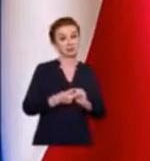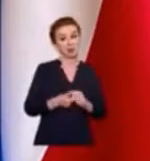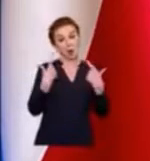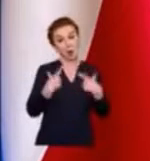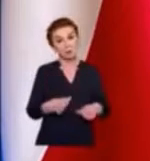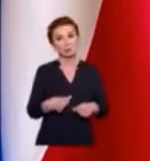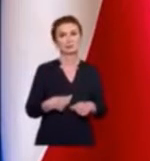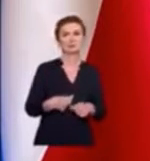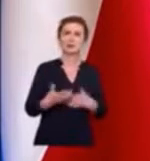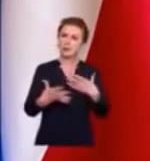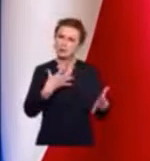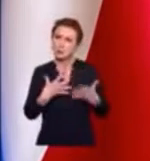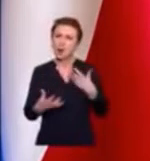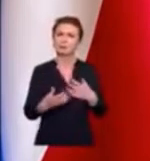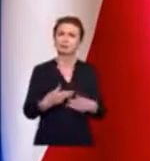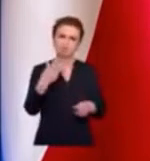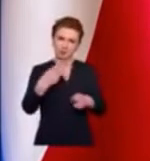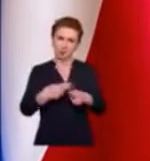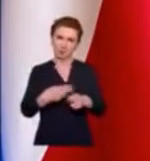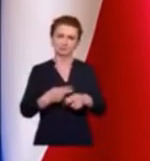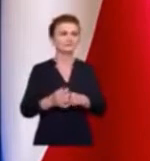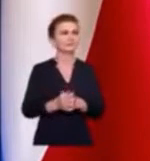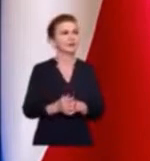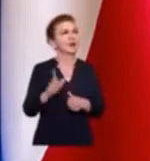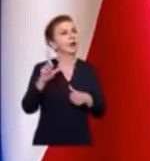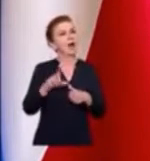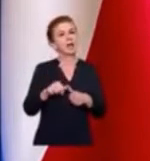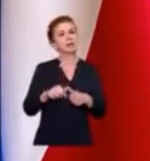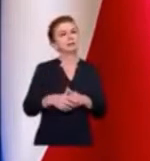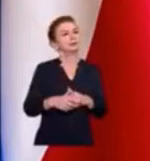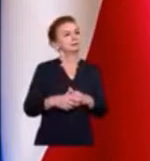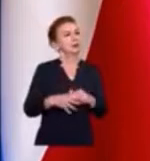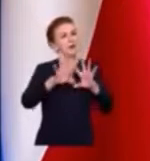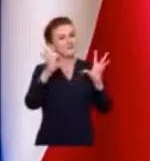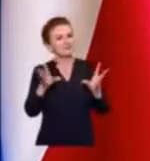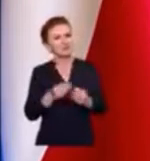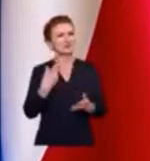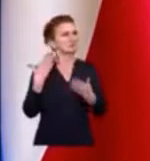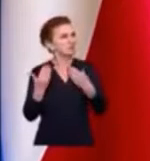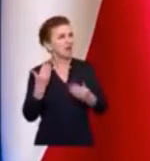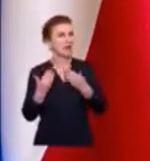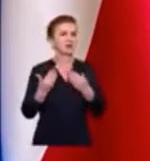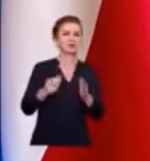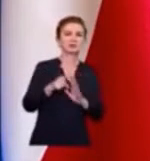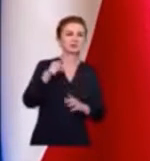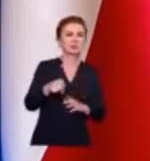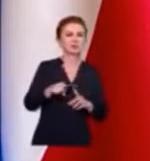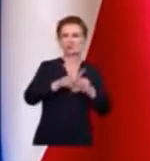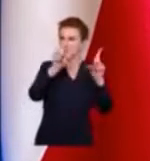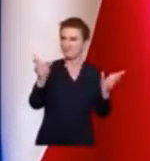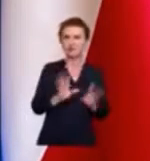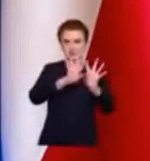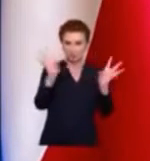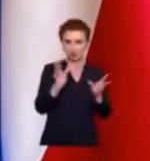osoby chore. Ale wszystko zależy od tego, czy my wszyscy też